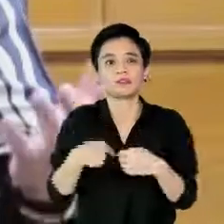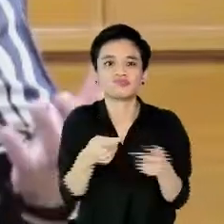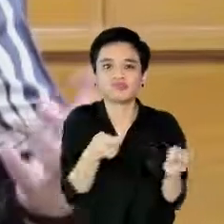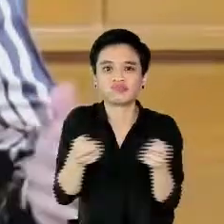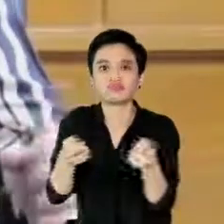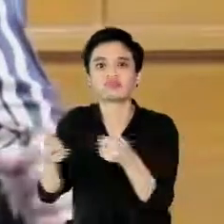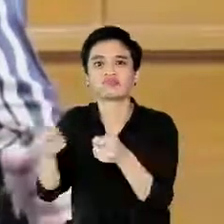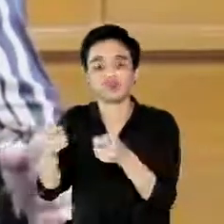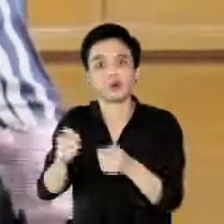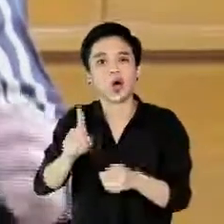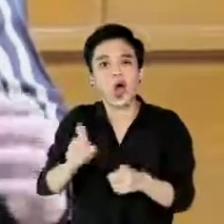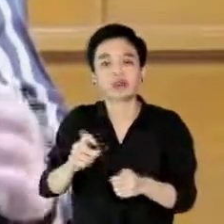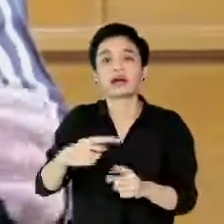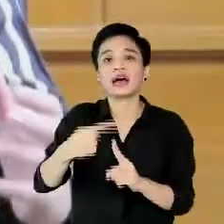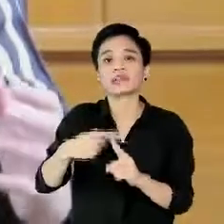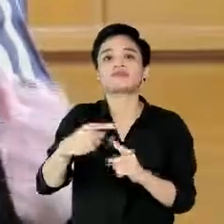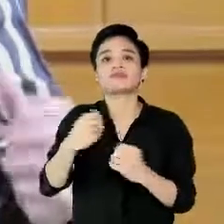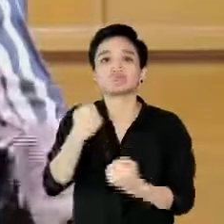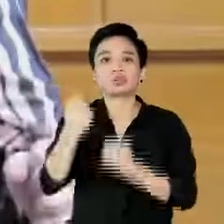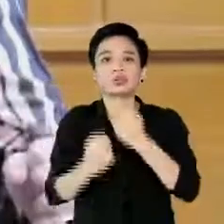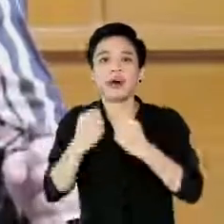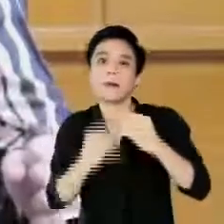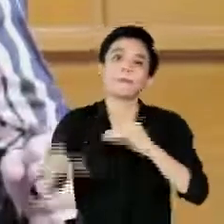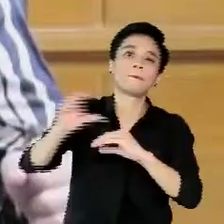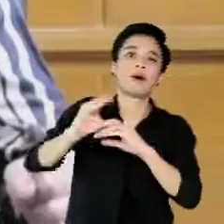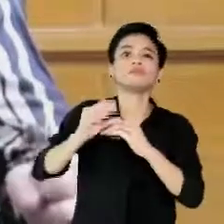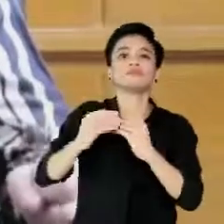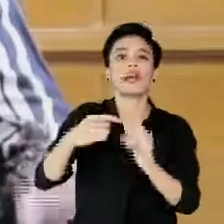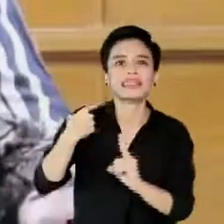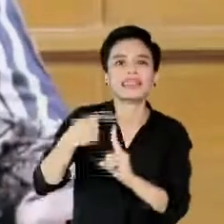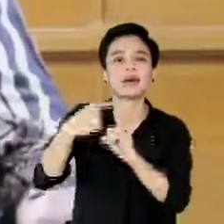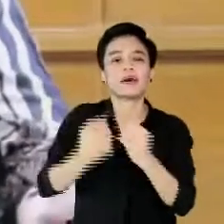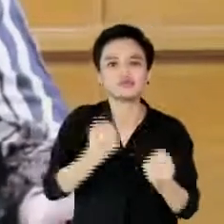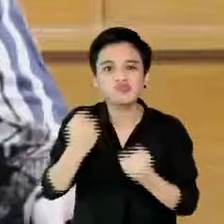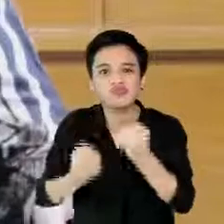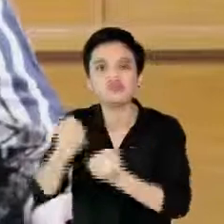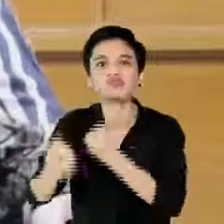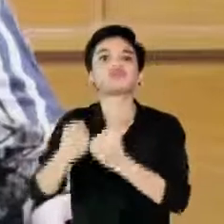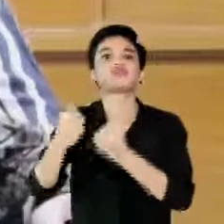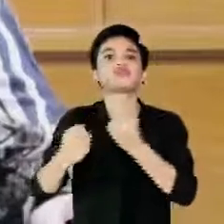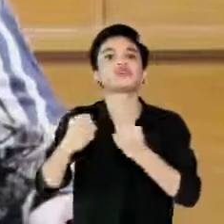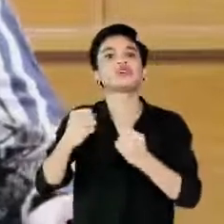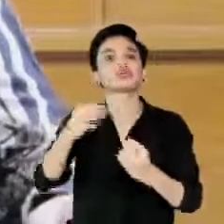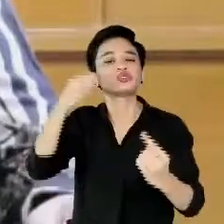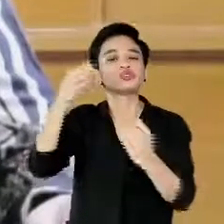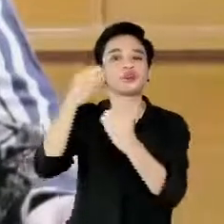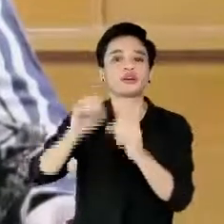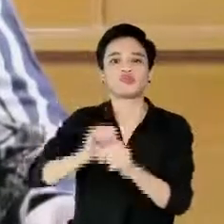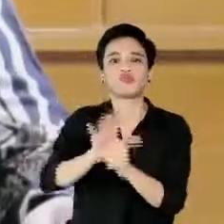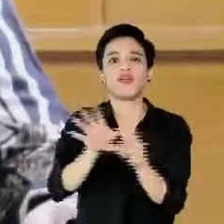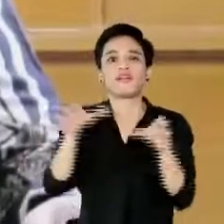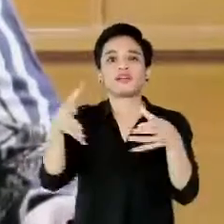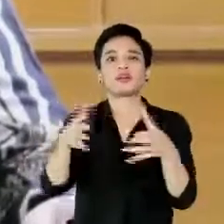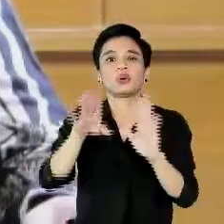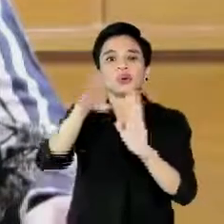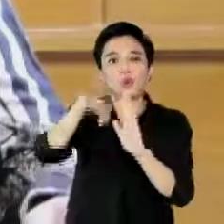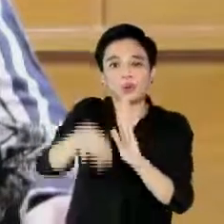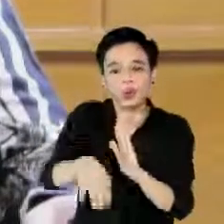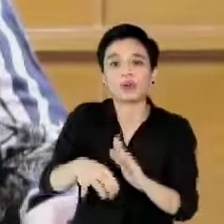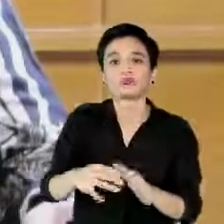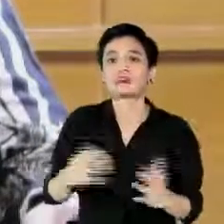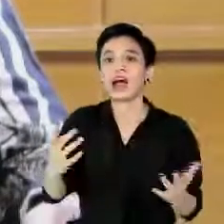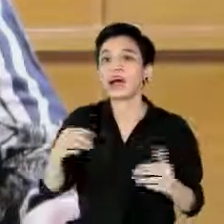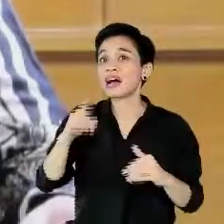mendorong lagi upaya untuk mencegah penyebaran kofit karena landasan dari pertumbuhan ekonomi yang berkelanjutan